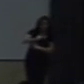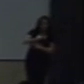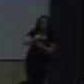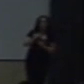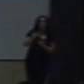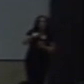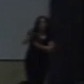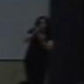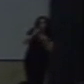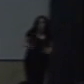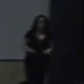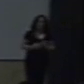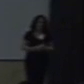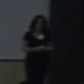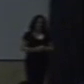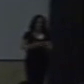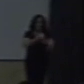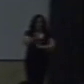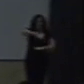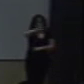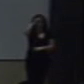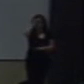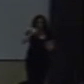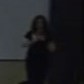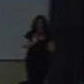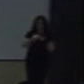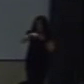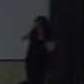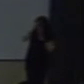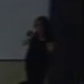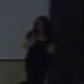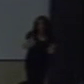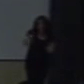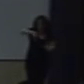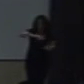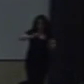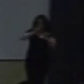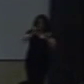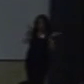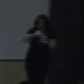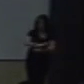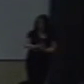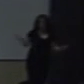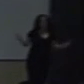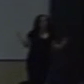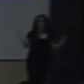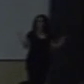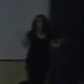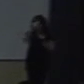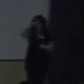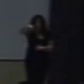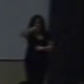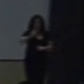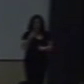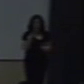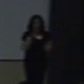no? Perquè, bueno, perquè estem una mica indefensos i tots, si ara pensem dos minuts, i evidentment no diré els